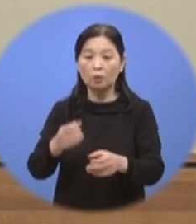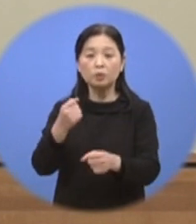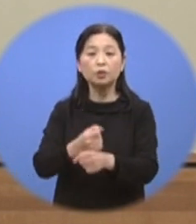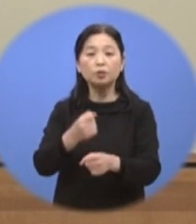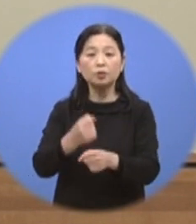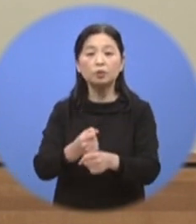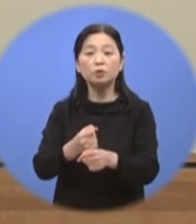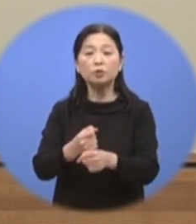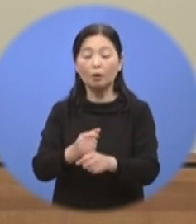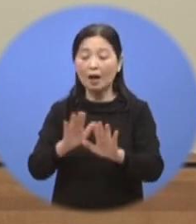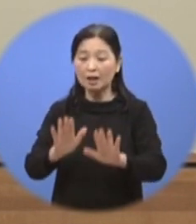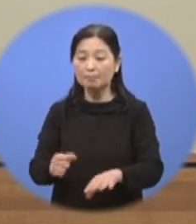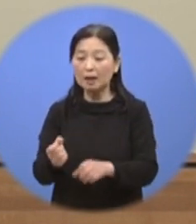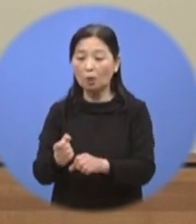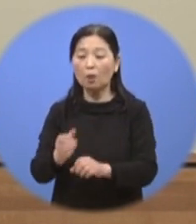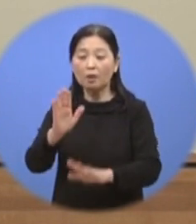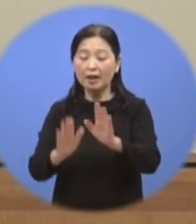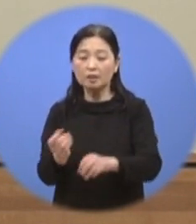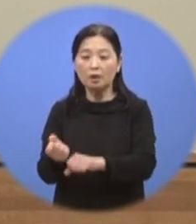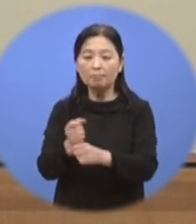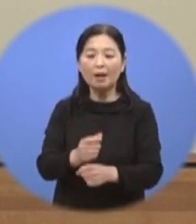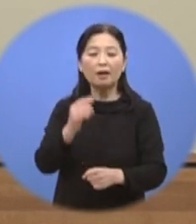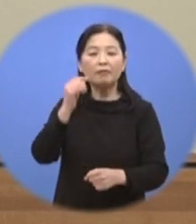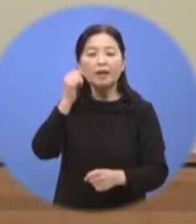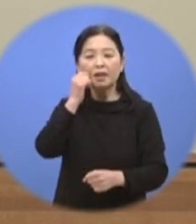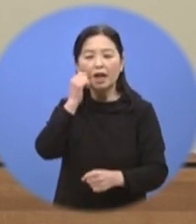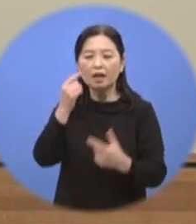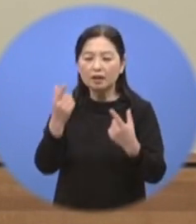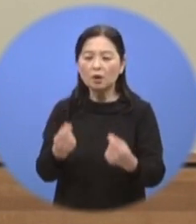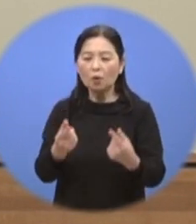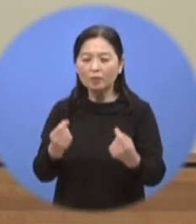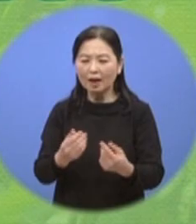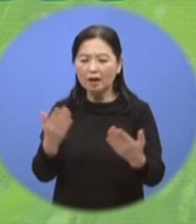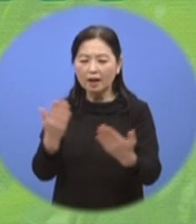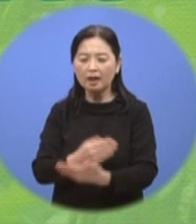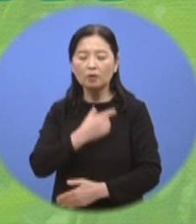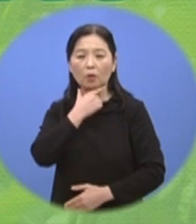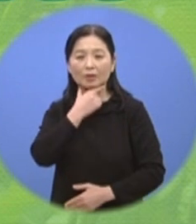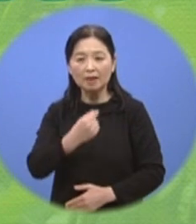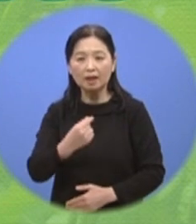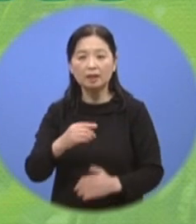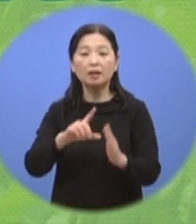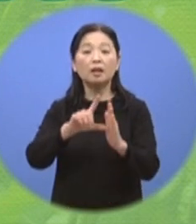回復が難しくなるような現状変更をしようと思われるときは